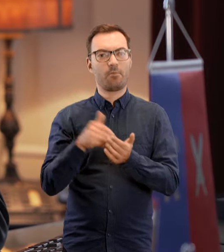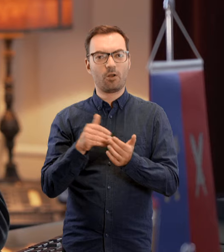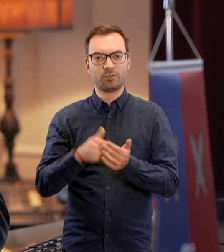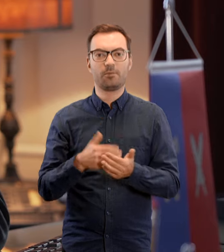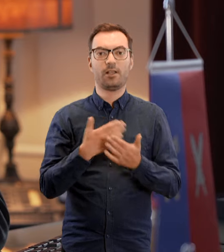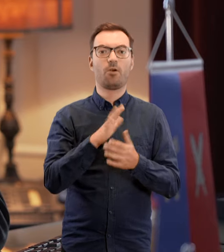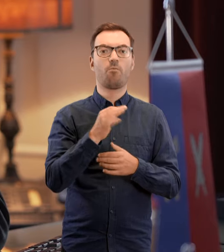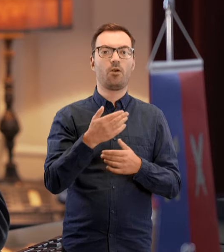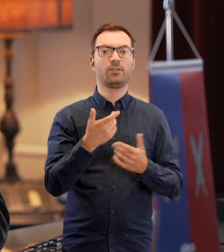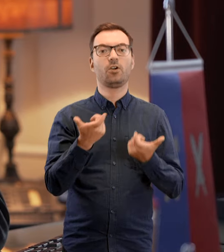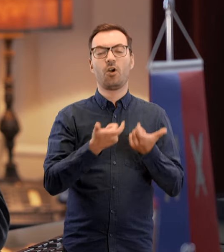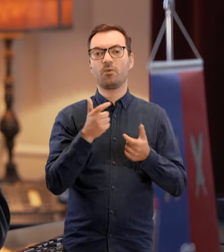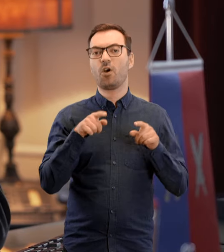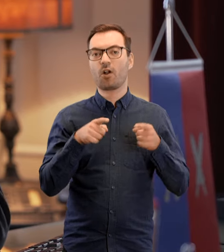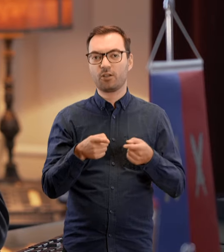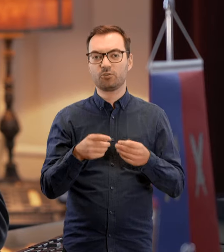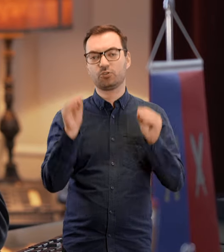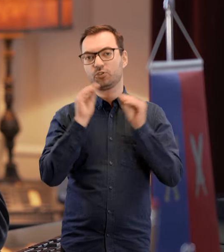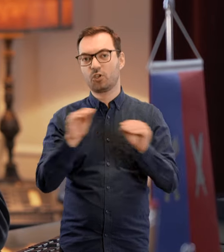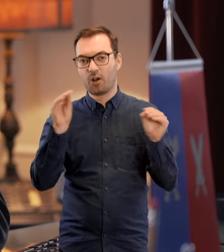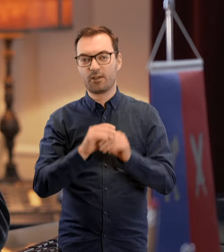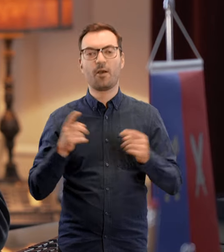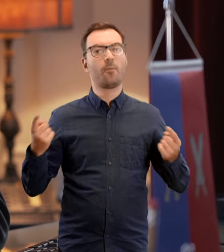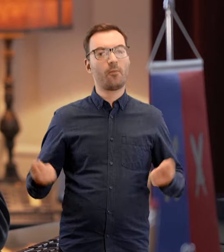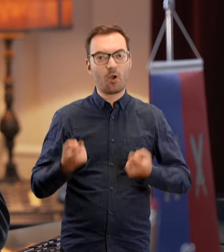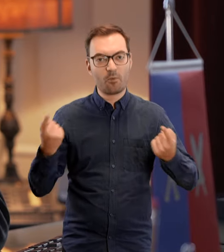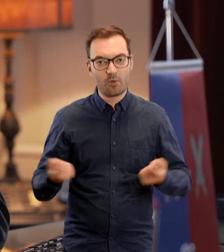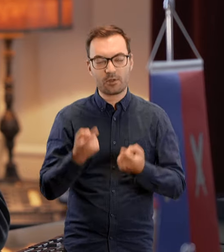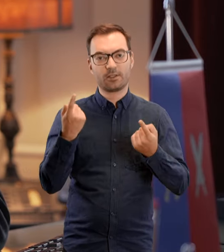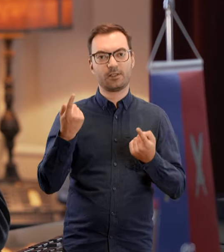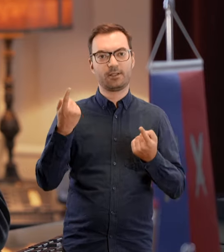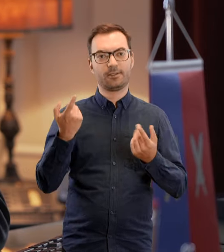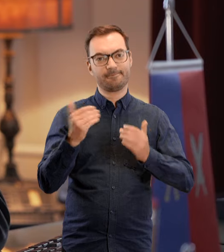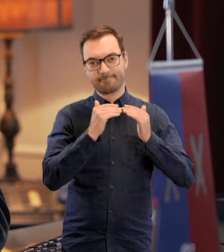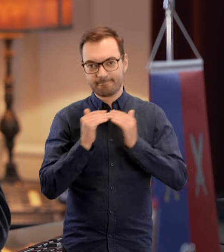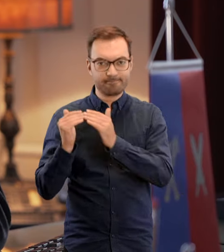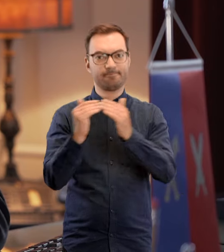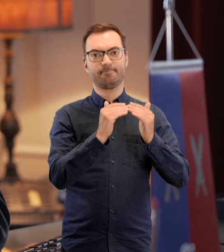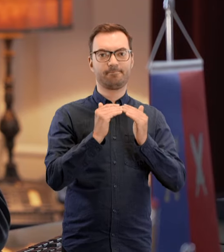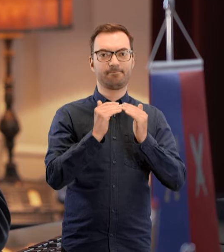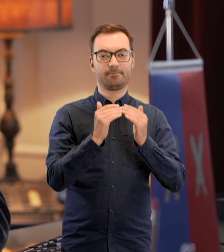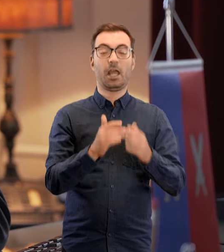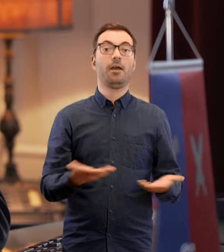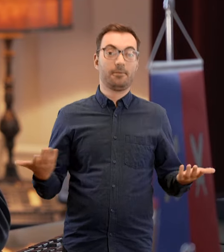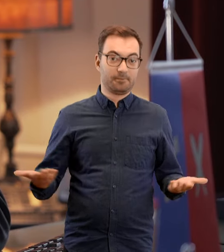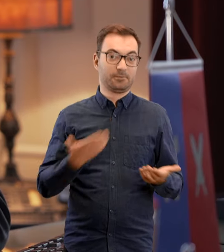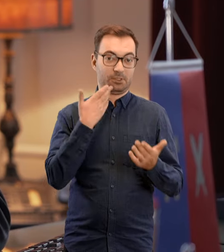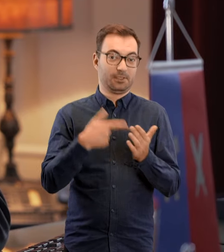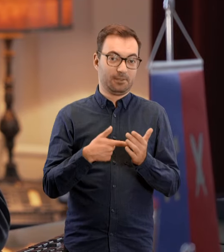się szkoleniami, dlatego też propaguje ideę równości i dzięki temu